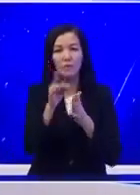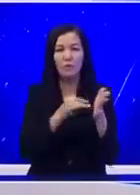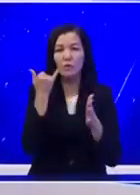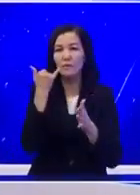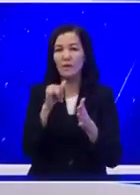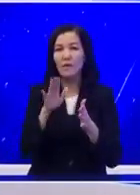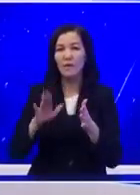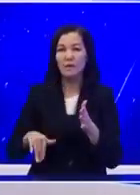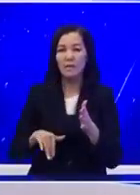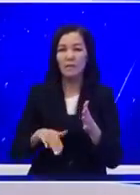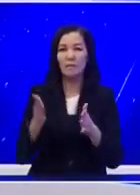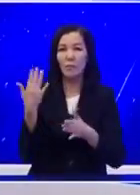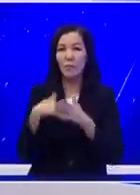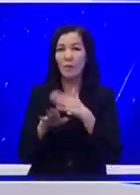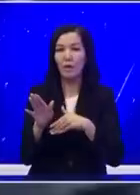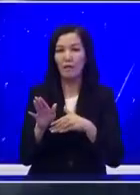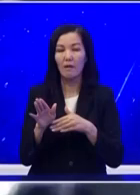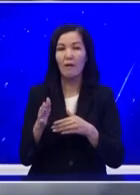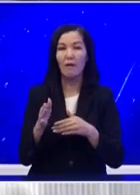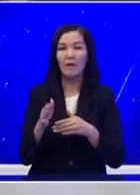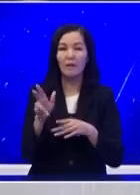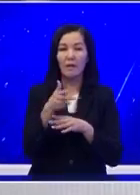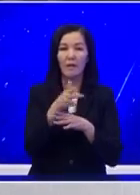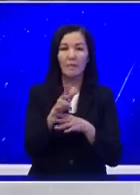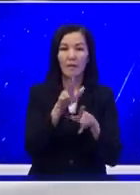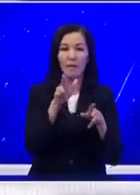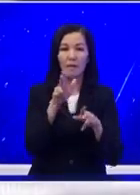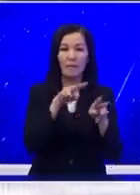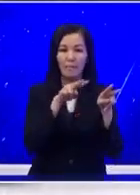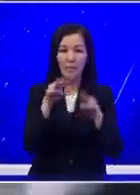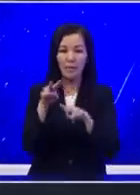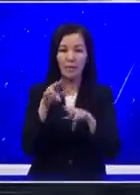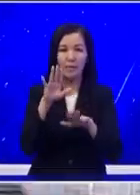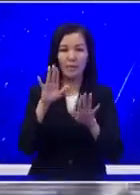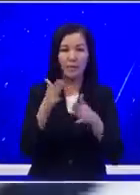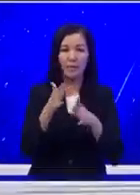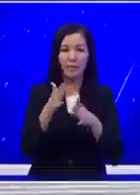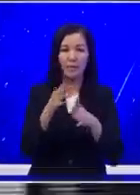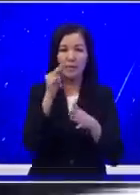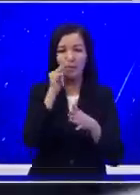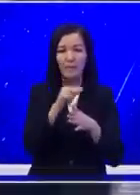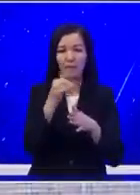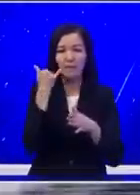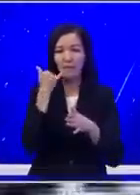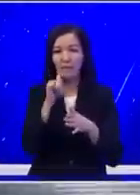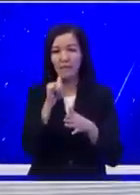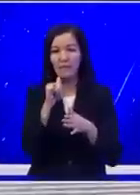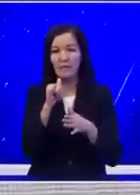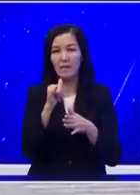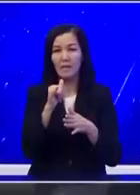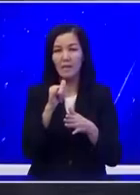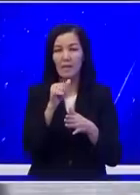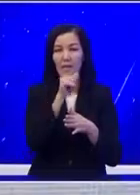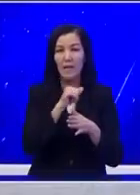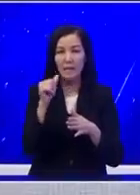звонка, а затем с ним убегал. Также на камеры видеонаблюдения попал момент, когда подозреваемый вытаскивал телефон из открытых